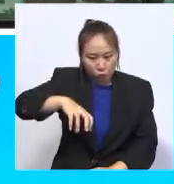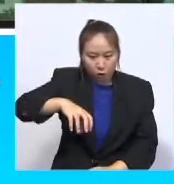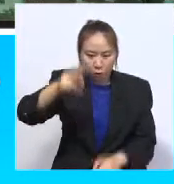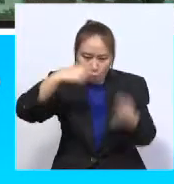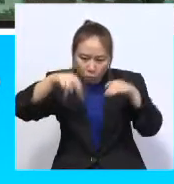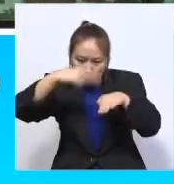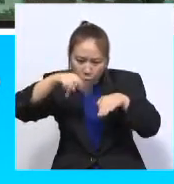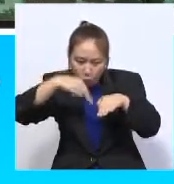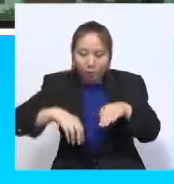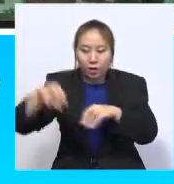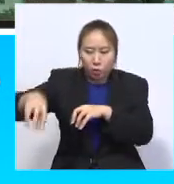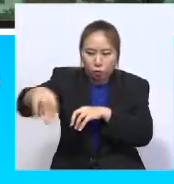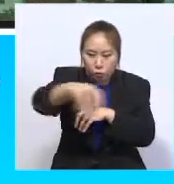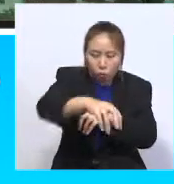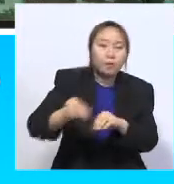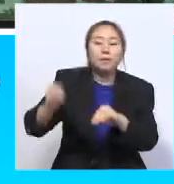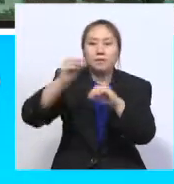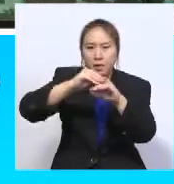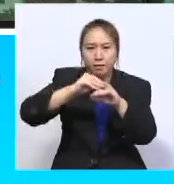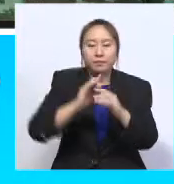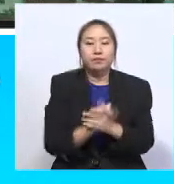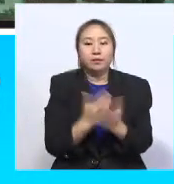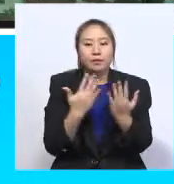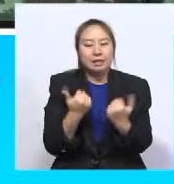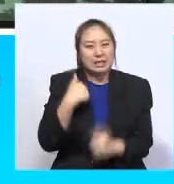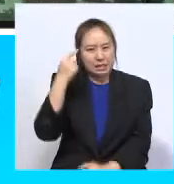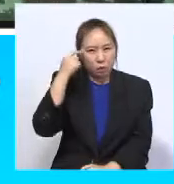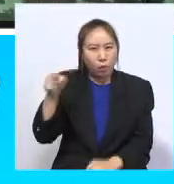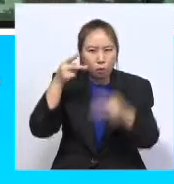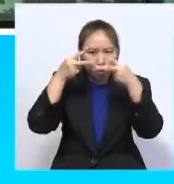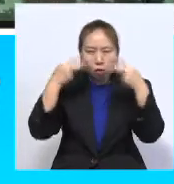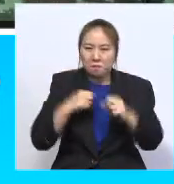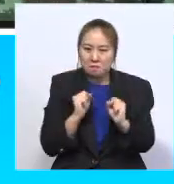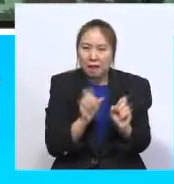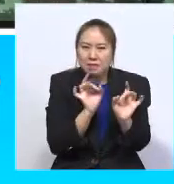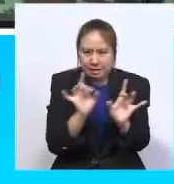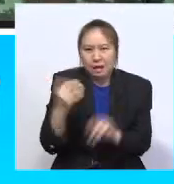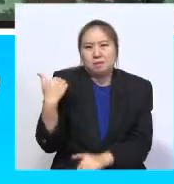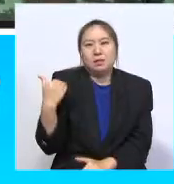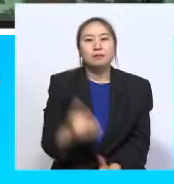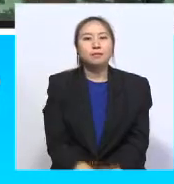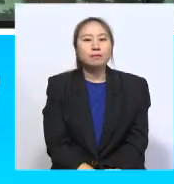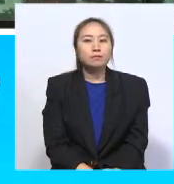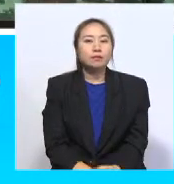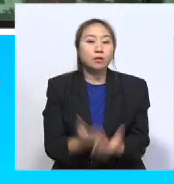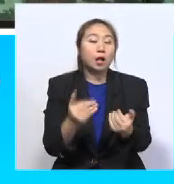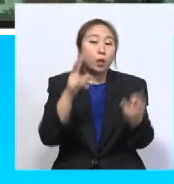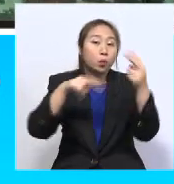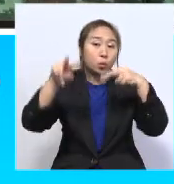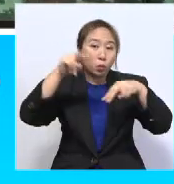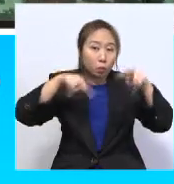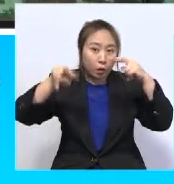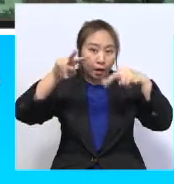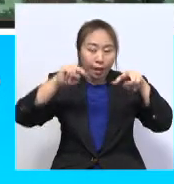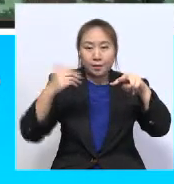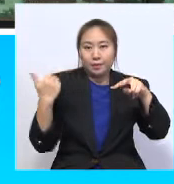ำกัดเสรีในการปฏิบัติของกลุ่มผู้ก่อเหตุซึ่งเราเชื่อว่าเขายังคงพยายามที่จะสร้างสถานการณ์อยู่ครับ ค่ะซึ่งเรื่องของการดูแลเรื่องความปลอด